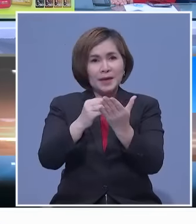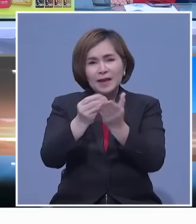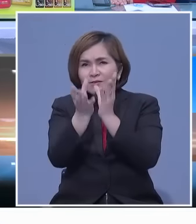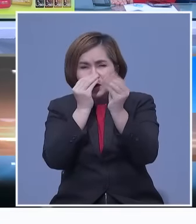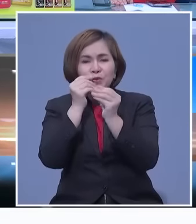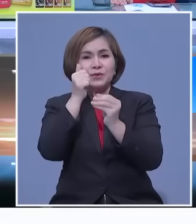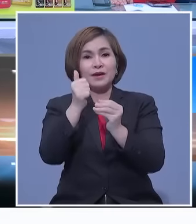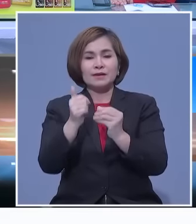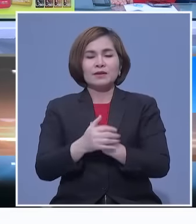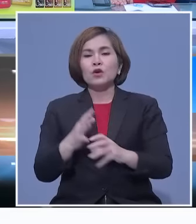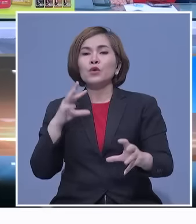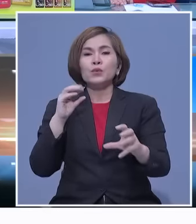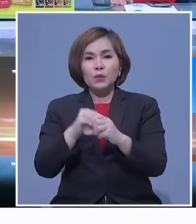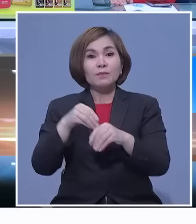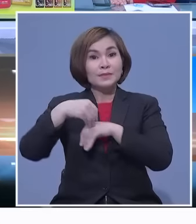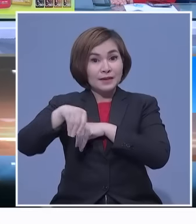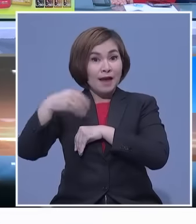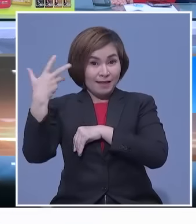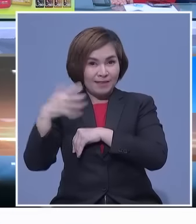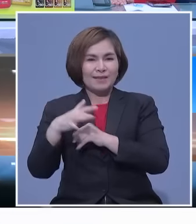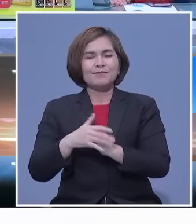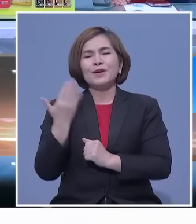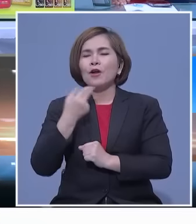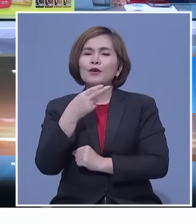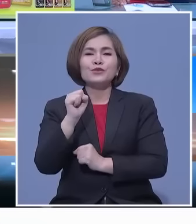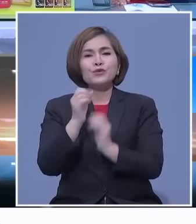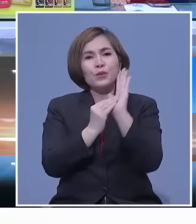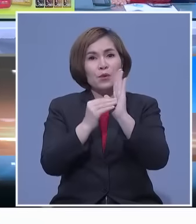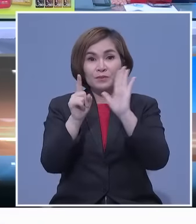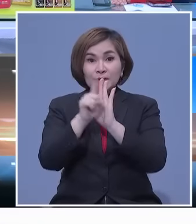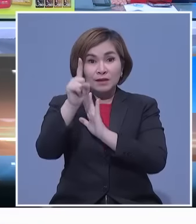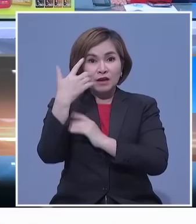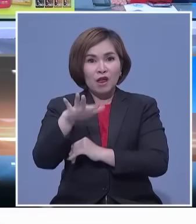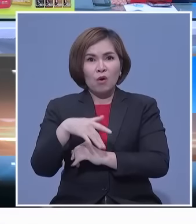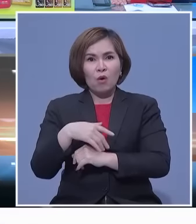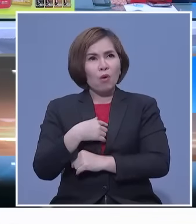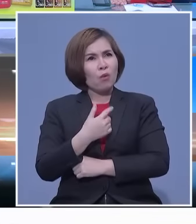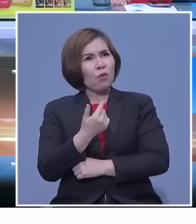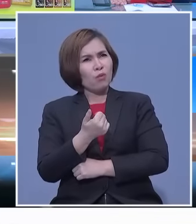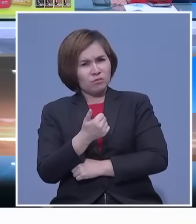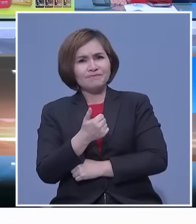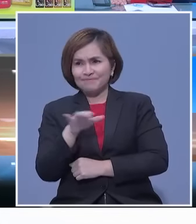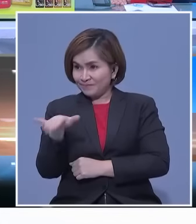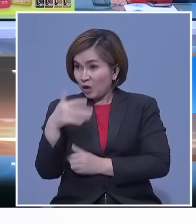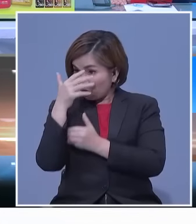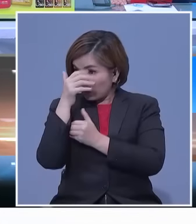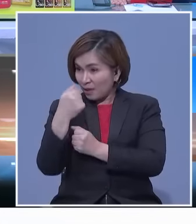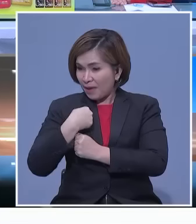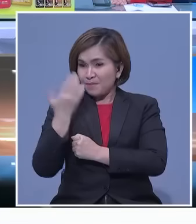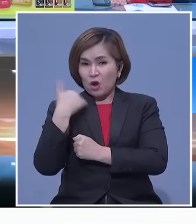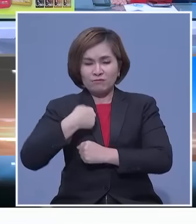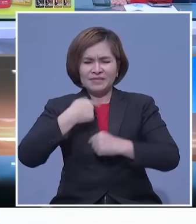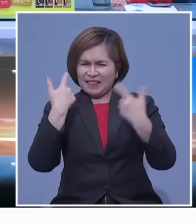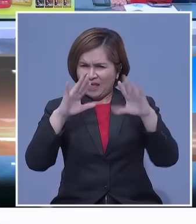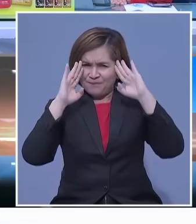สมมุติว่ามีคนที่เข้าไปอยู่ในเครือข่ายนี้เสร็จปุ๊บเนี่ยเคยไปเข้าคอร์สมาแล้วครั้งนึงต้องไปหาคนไปชวนอย่างถ้าสมมุติผมเคยไปเข้ามา